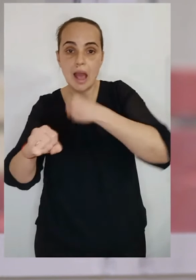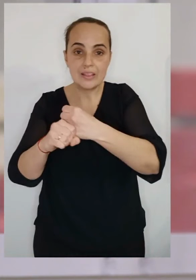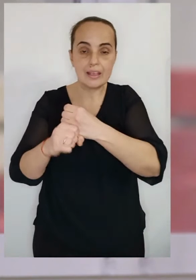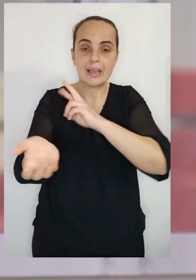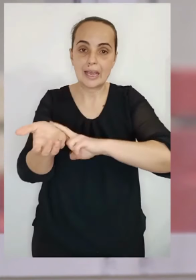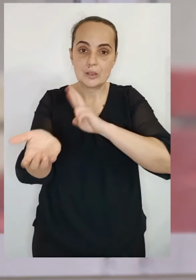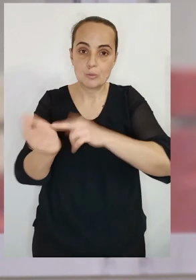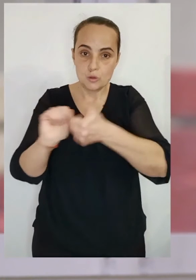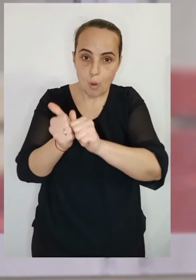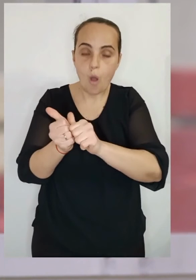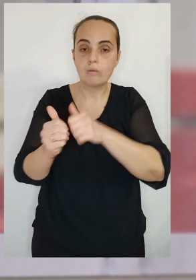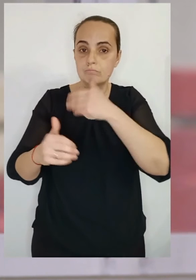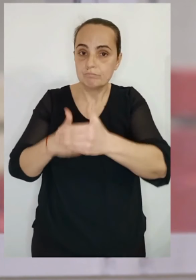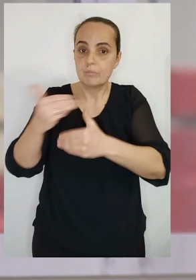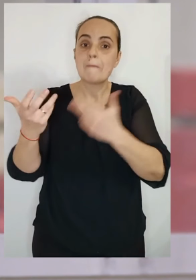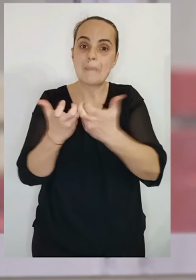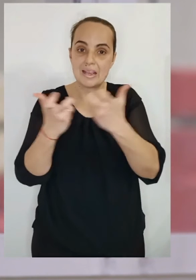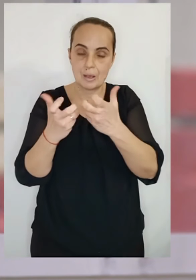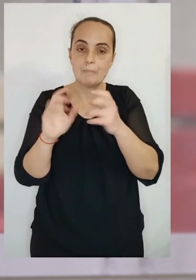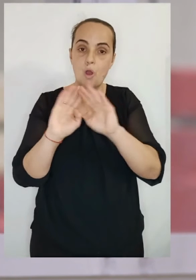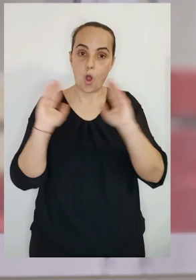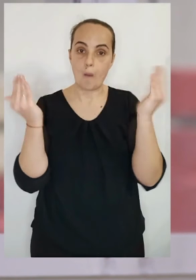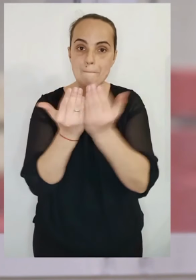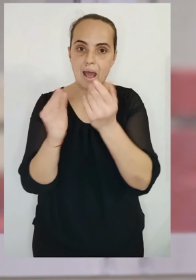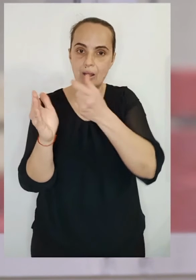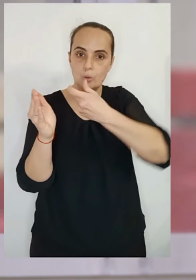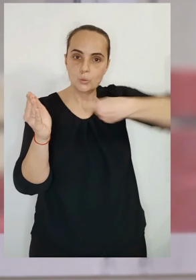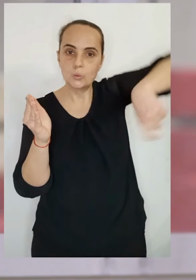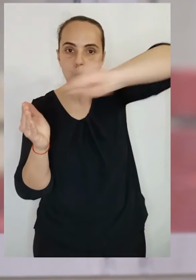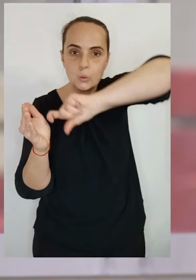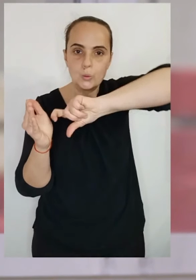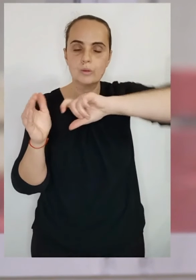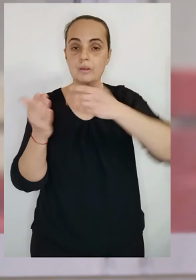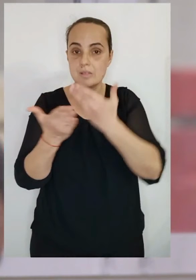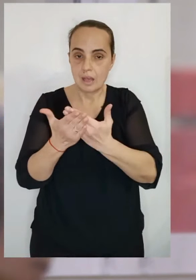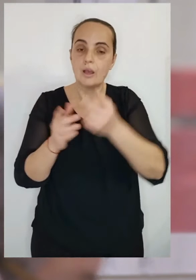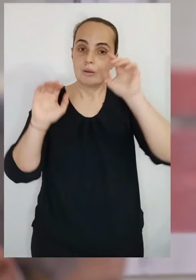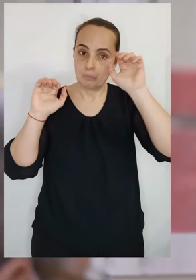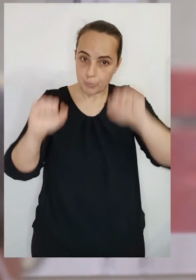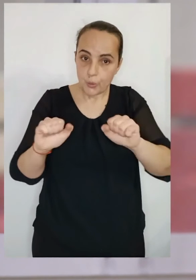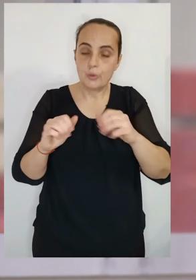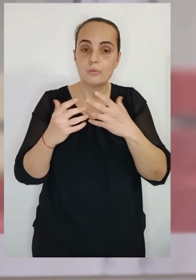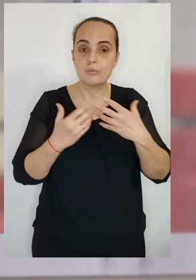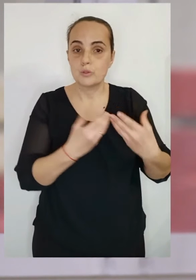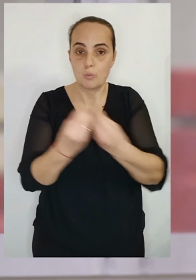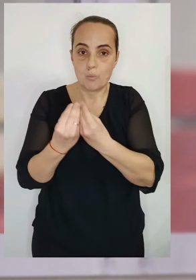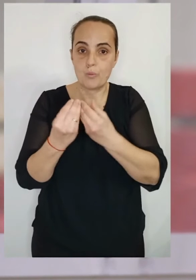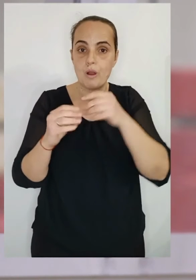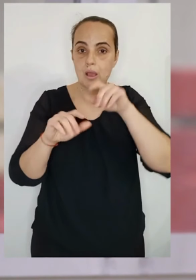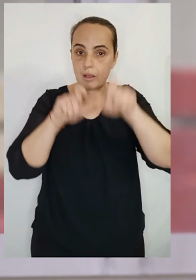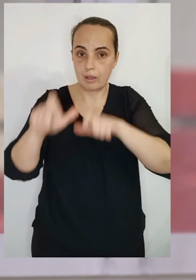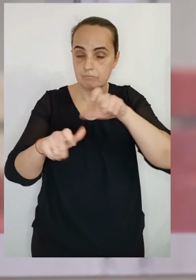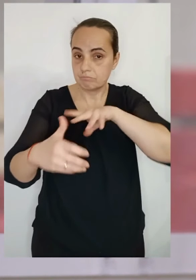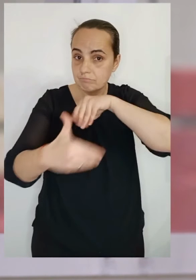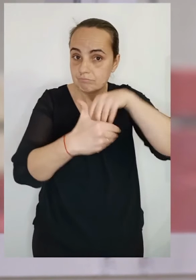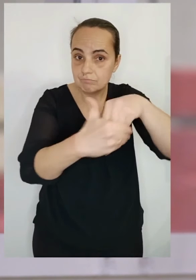sportif avignonnais. Je pense par exemple au Tour des Remparts, qui en plus présente la caractéristique justement d'être à la fois sur le sport populaire, puisque le Tour des